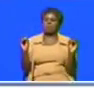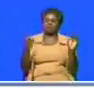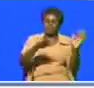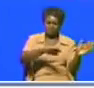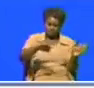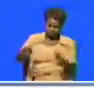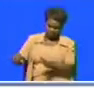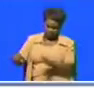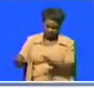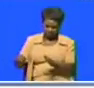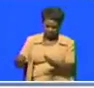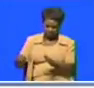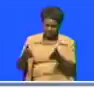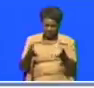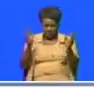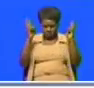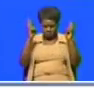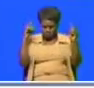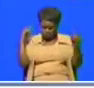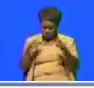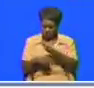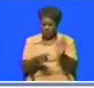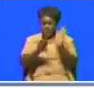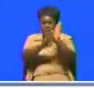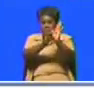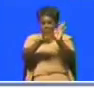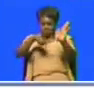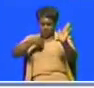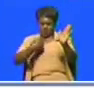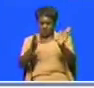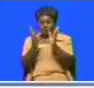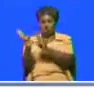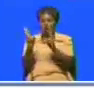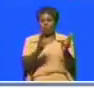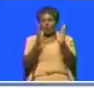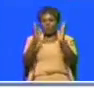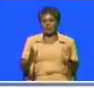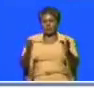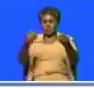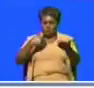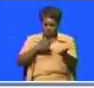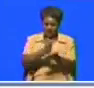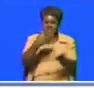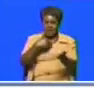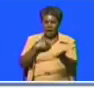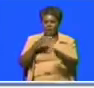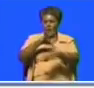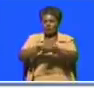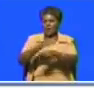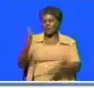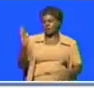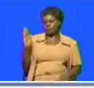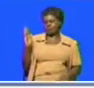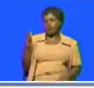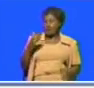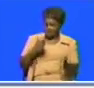hiyo misukumo, nataka tuingie ndani. Wakati kwa mfano mimi ni mwananchi na haki kupewa ulinzi kwa sababu fulani ambazo zimetolewa.